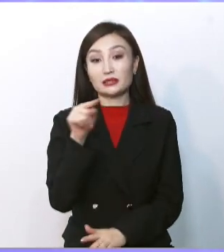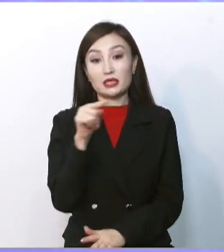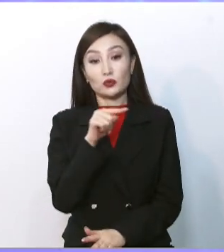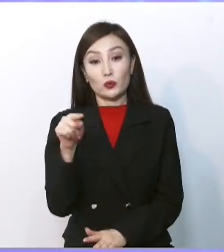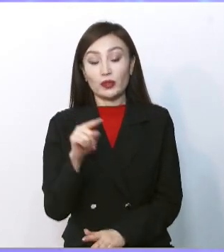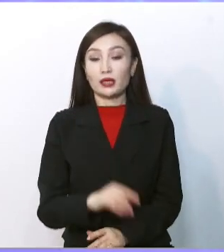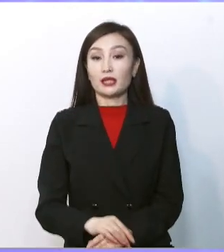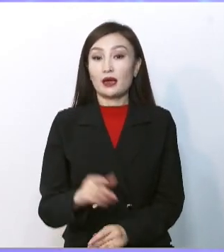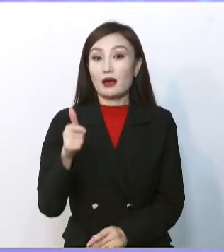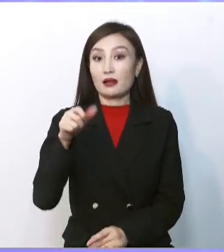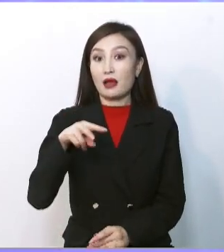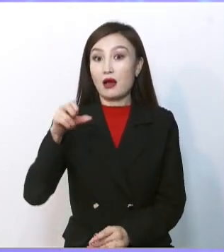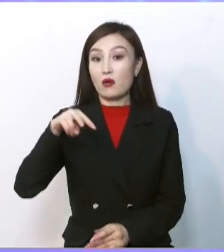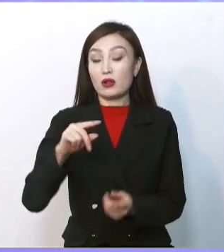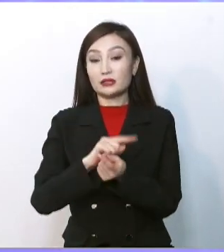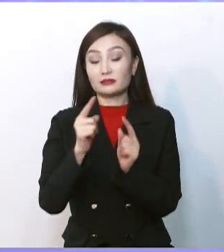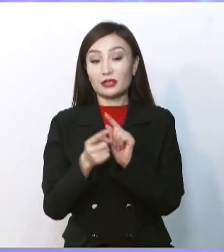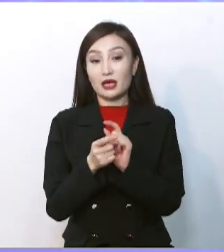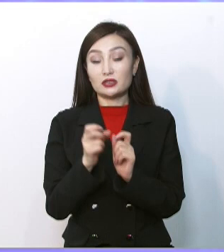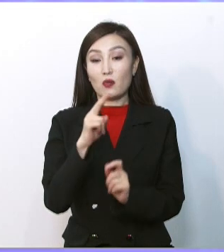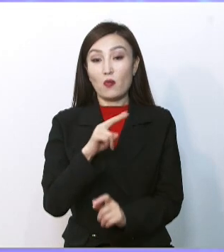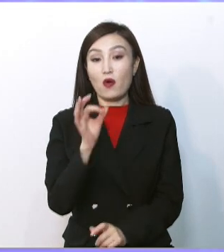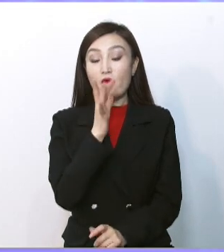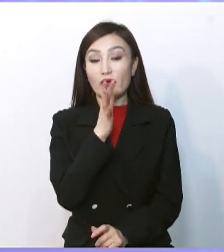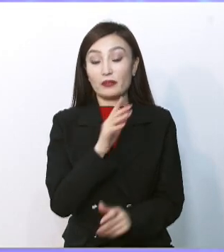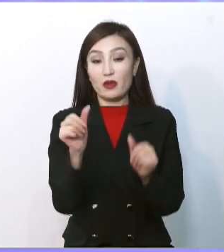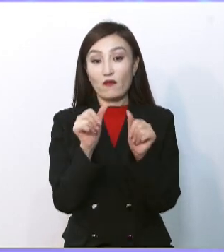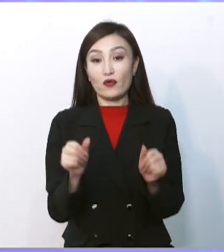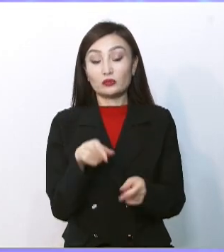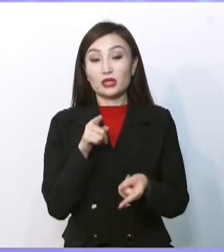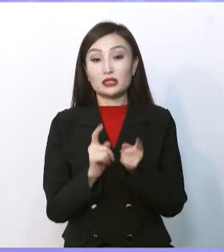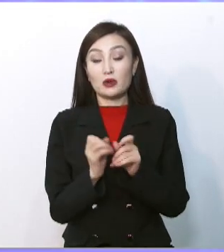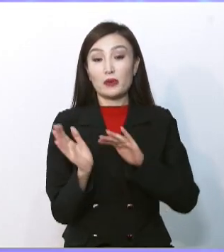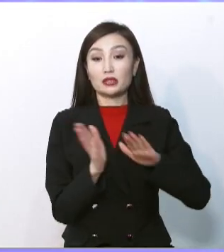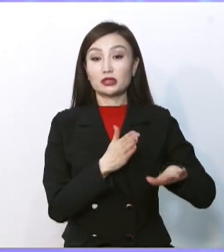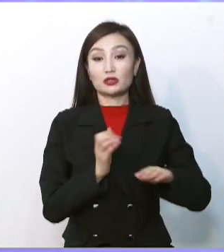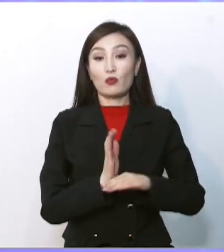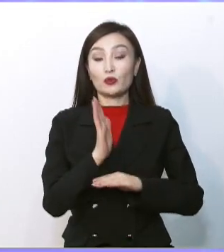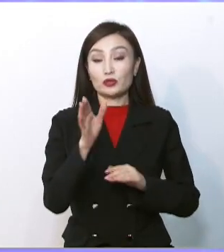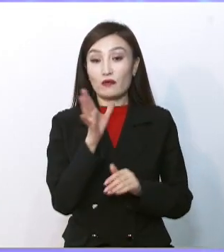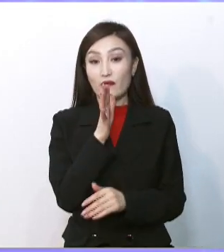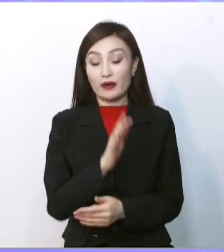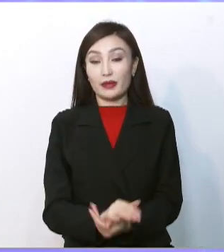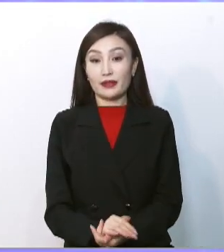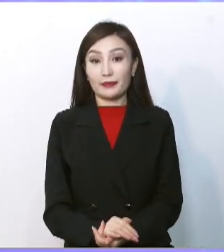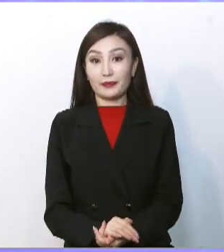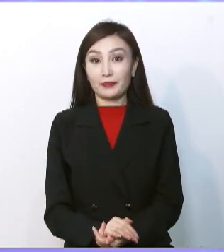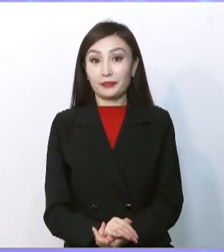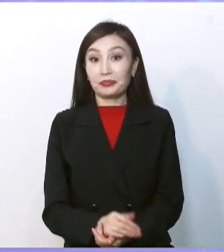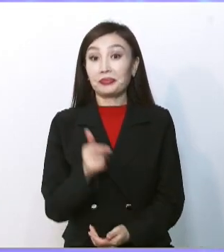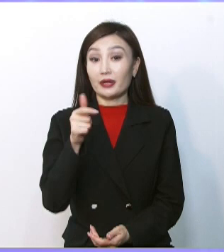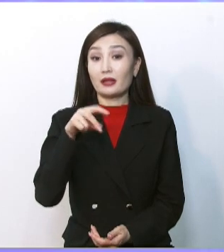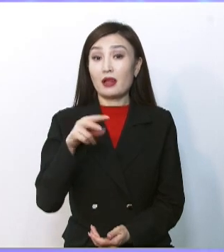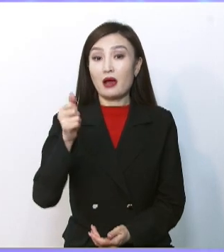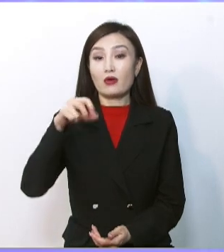сказуемым. Глагол изменяется по временам, имеет форму настоящего, прошедшего и будущего времени.